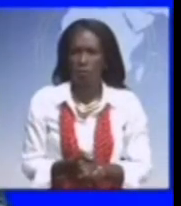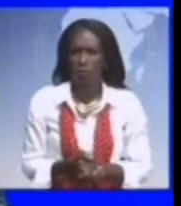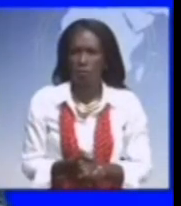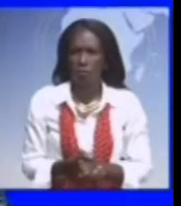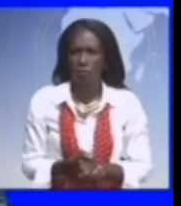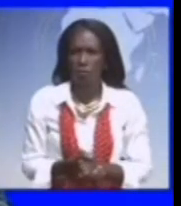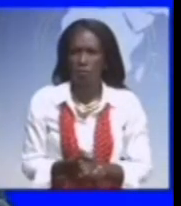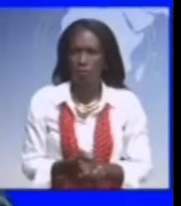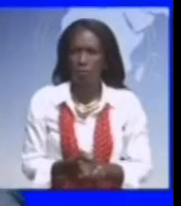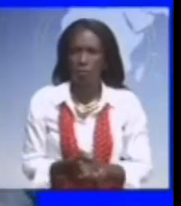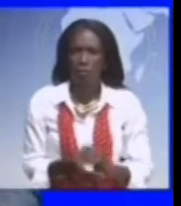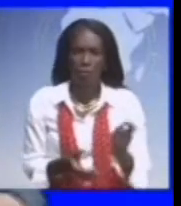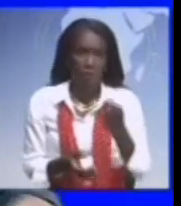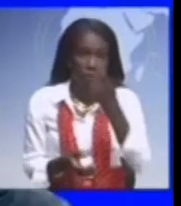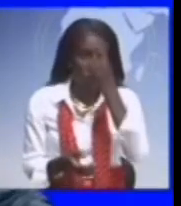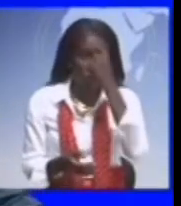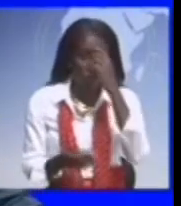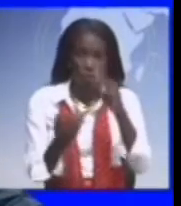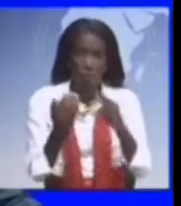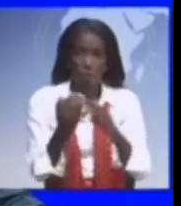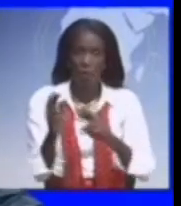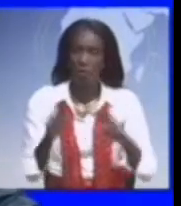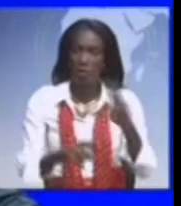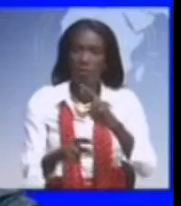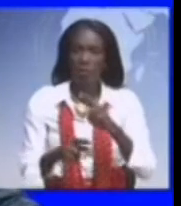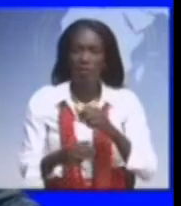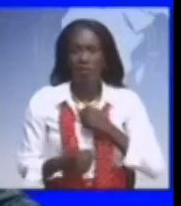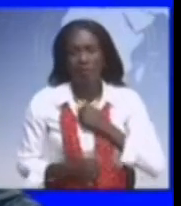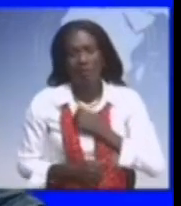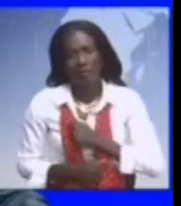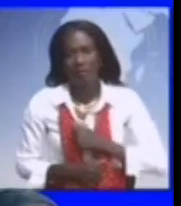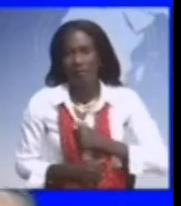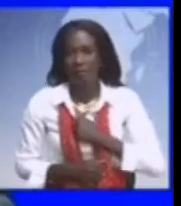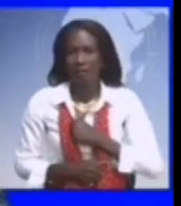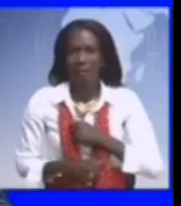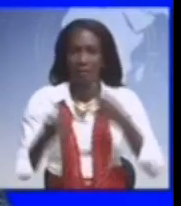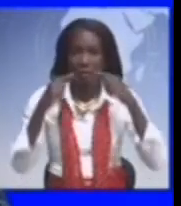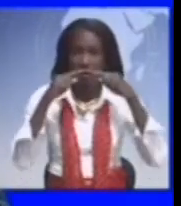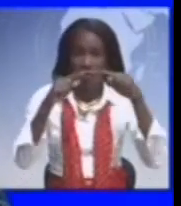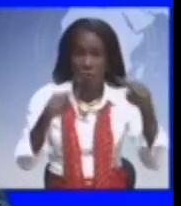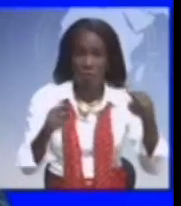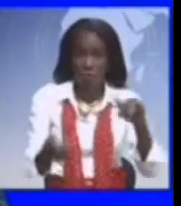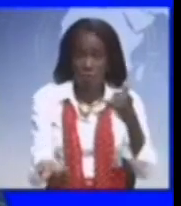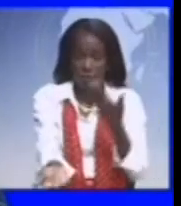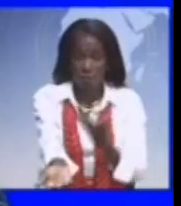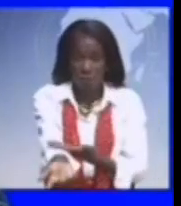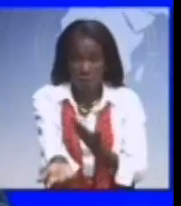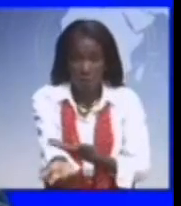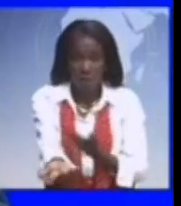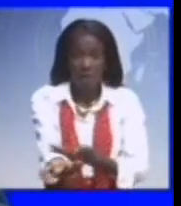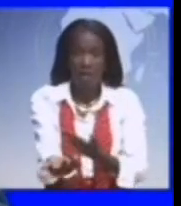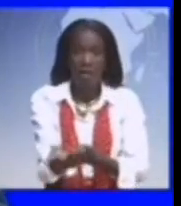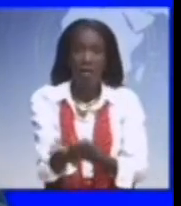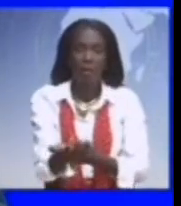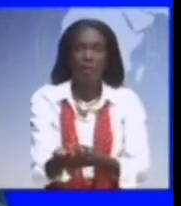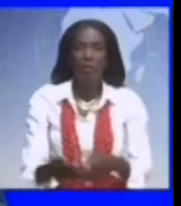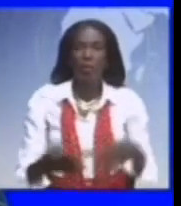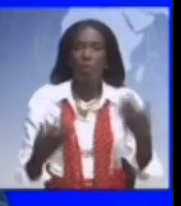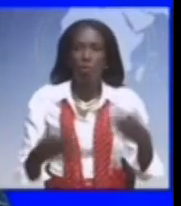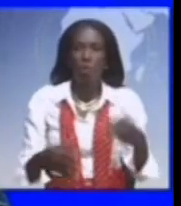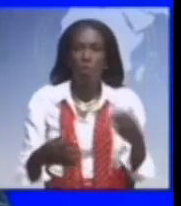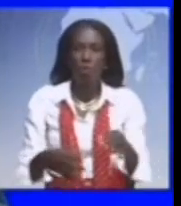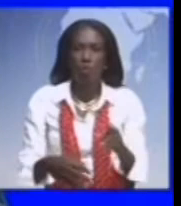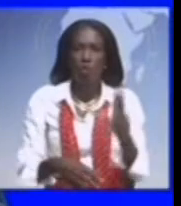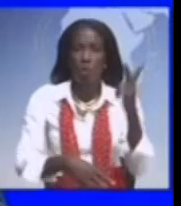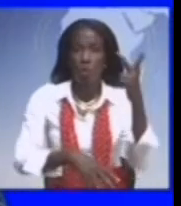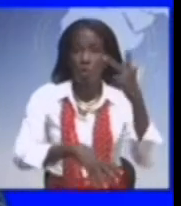Le gouvernement de la République a le regret d'annoncer que ce matin, 6 août 2016, aux environs de 3 heures sur